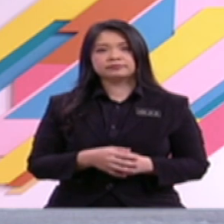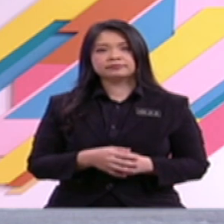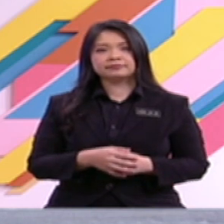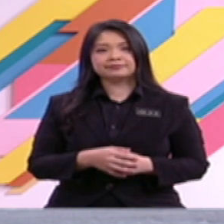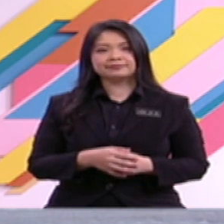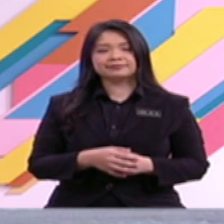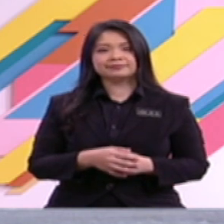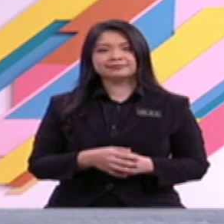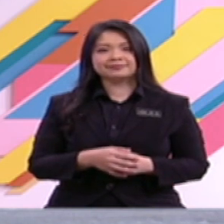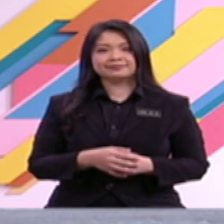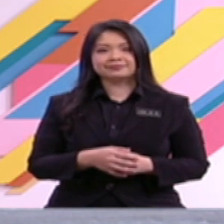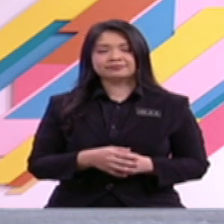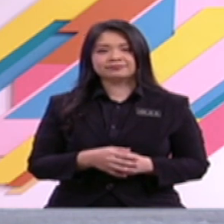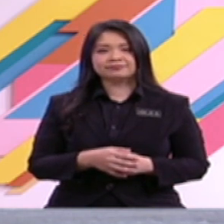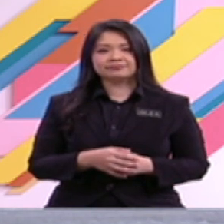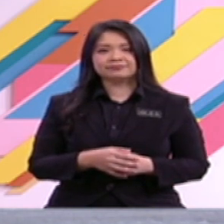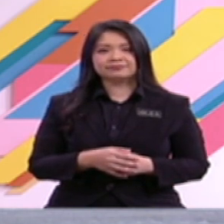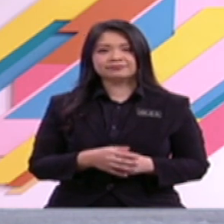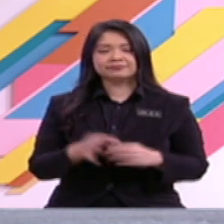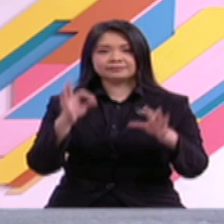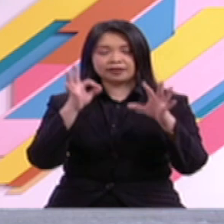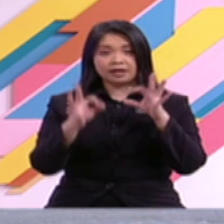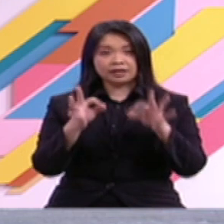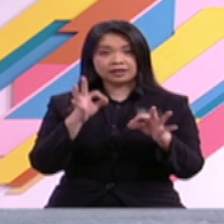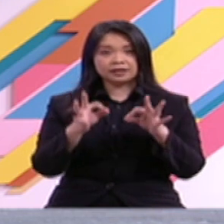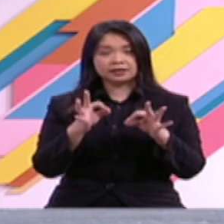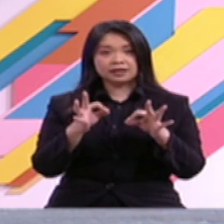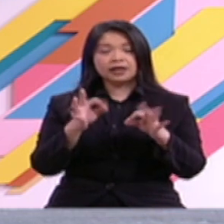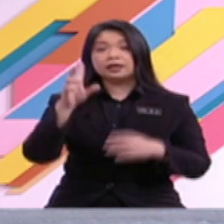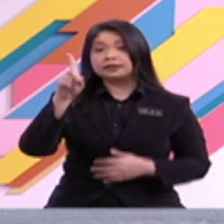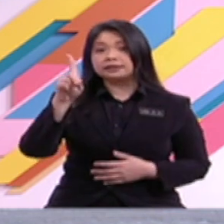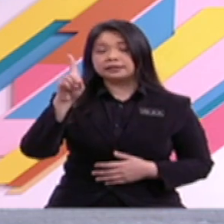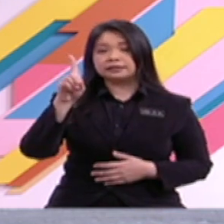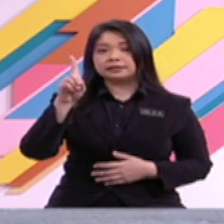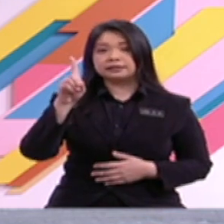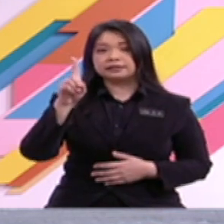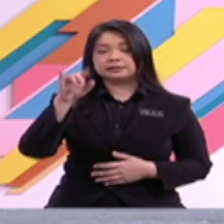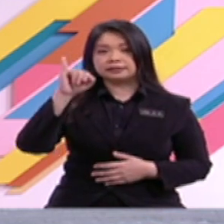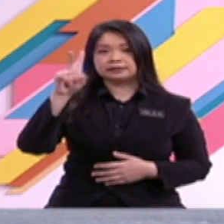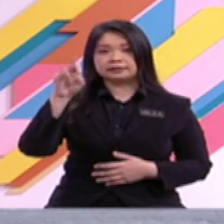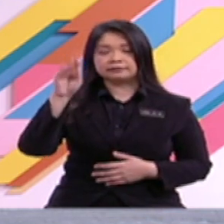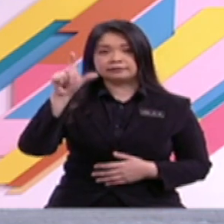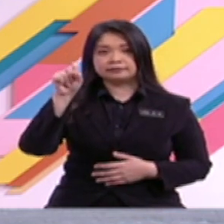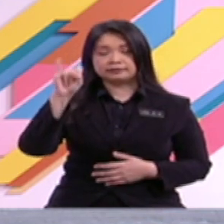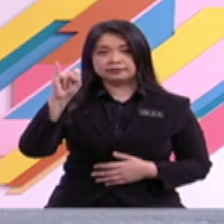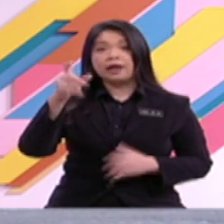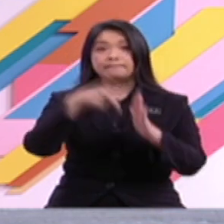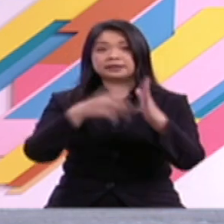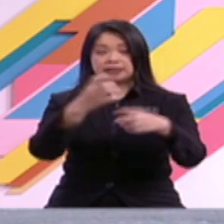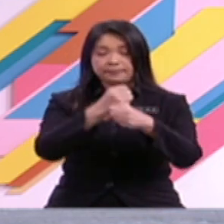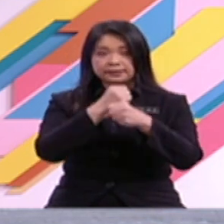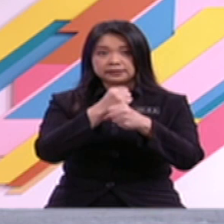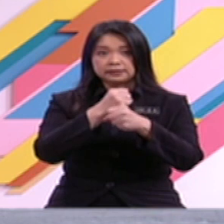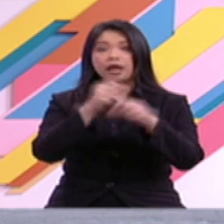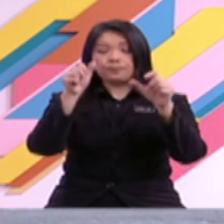salah nah oke sih Kalau Om deflasi inflasi kecepatan guna-guna akan turut sebagai tidak